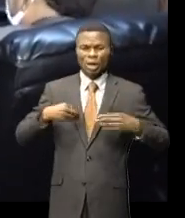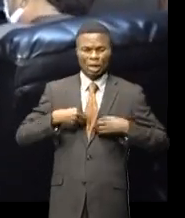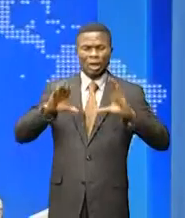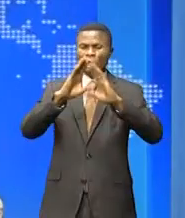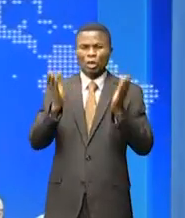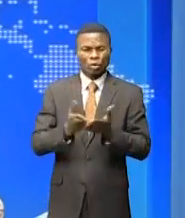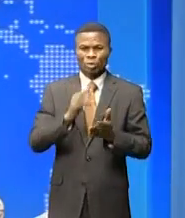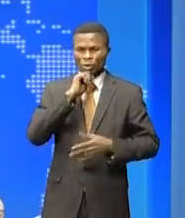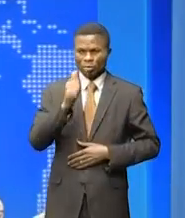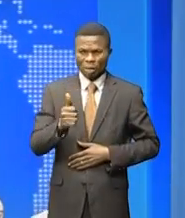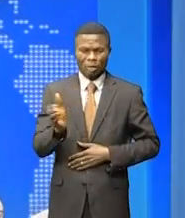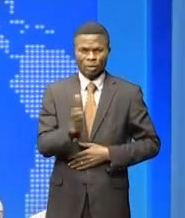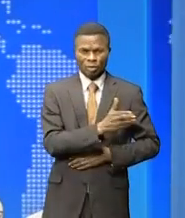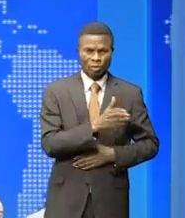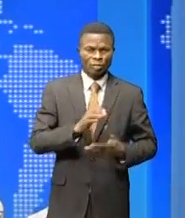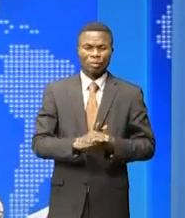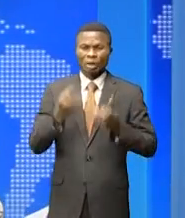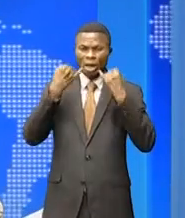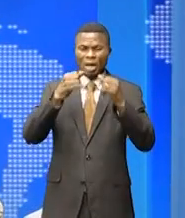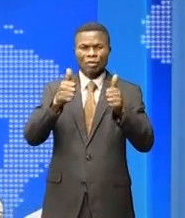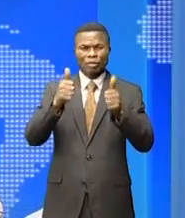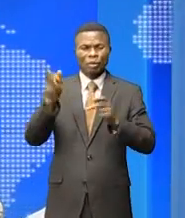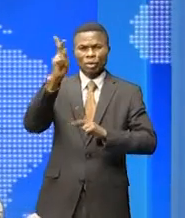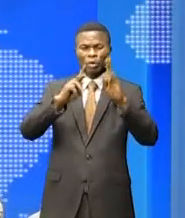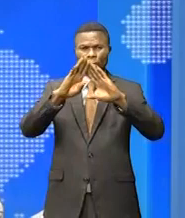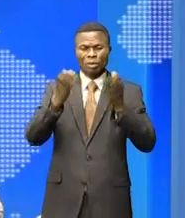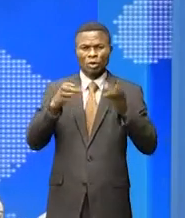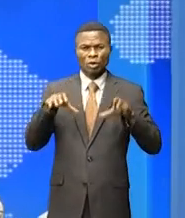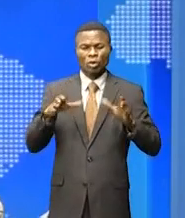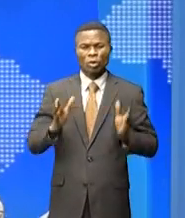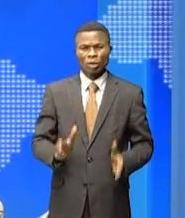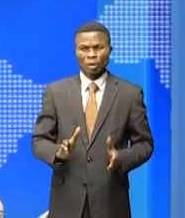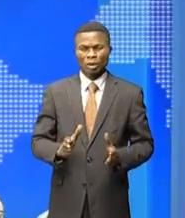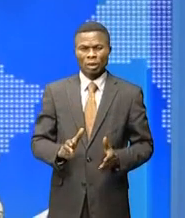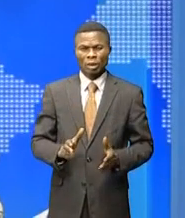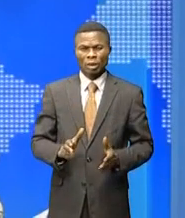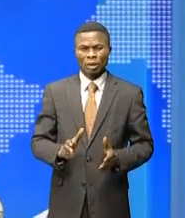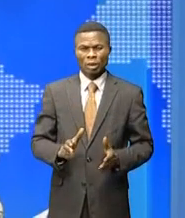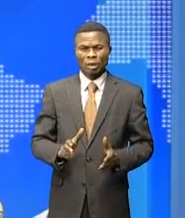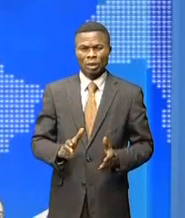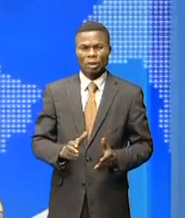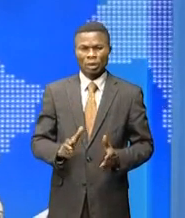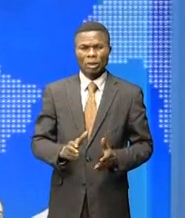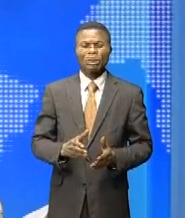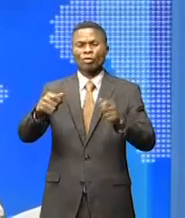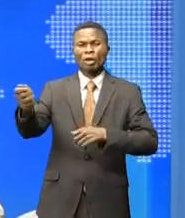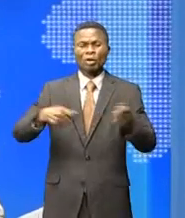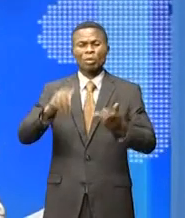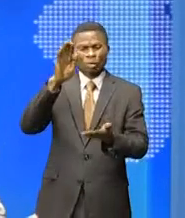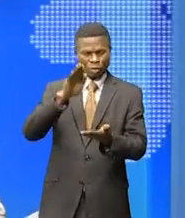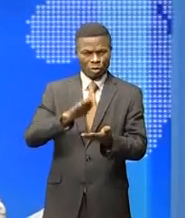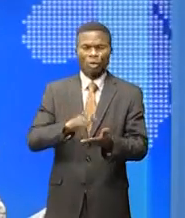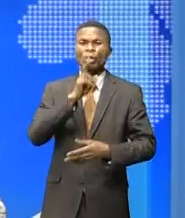communauté. C'est une bonne nouvelle pour la population congolaise. La baisse de prix sur le marché